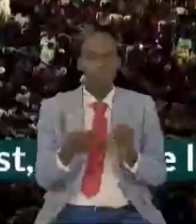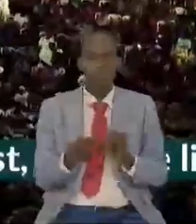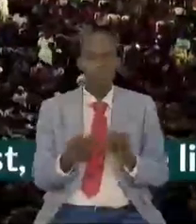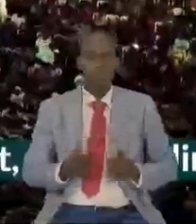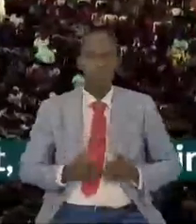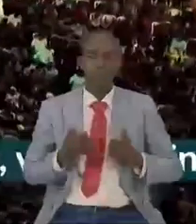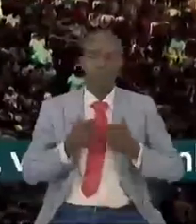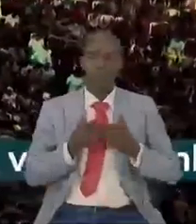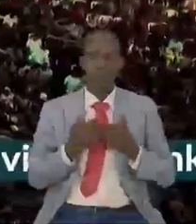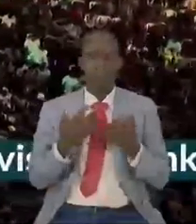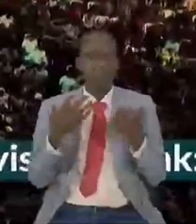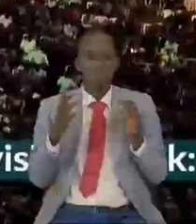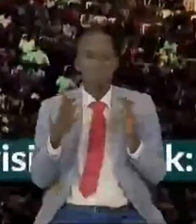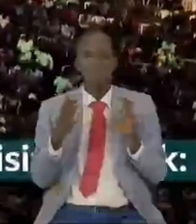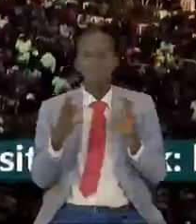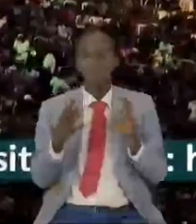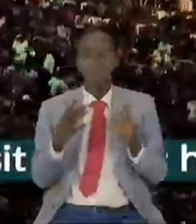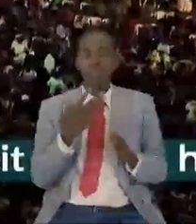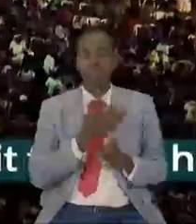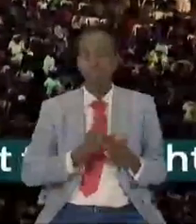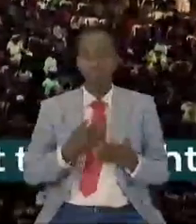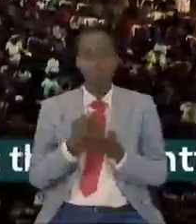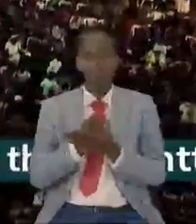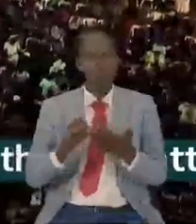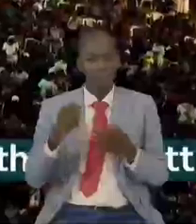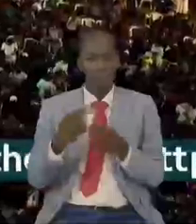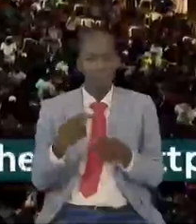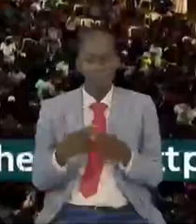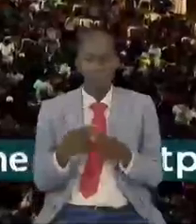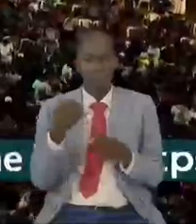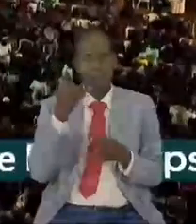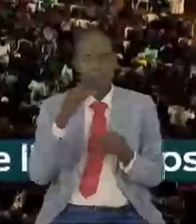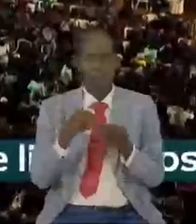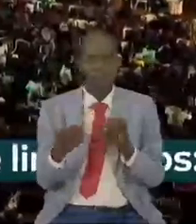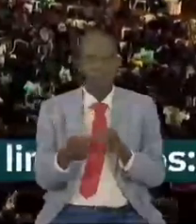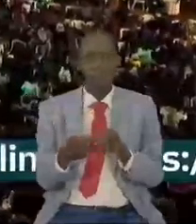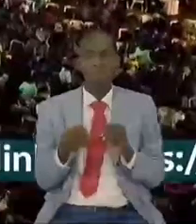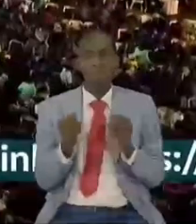convertis. Ceux qui ont donné leur vie au Seigneur.